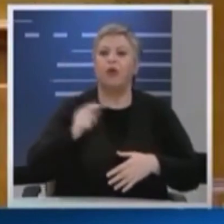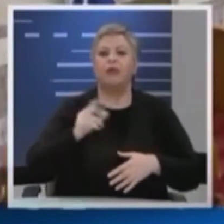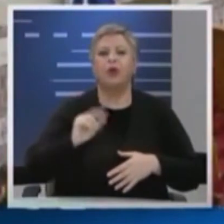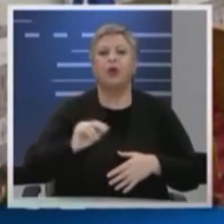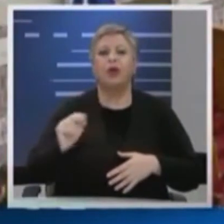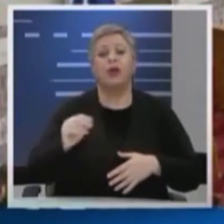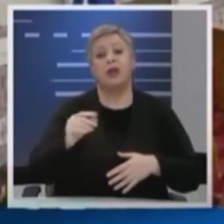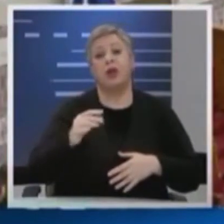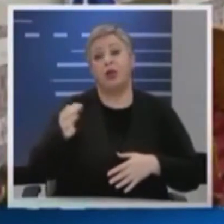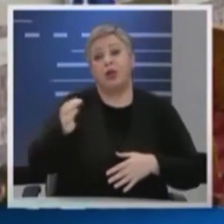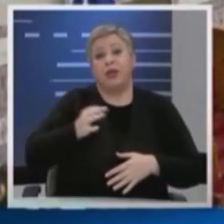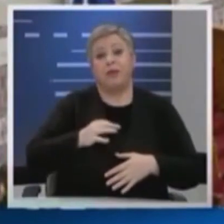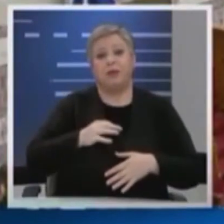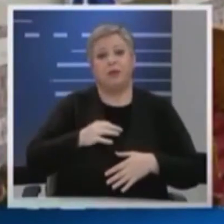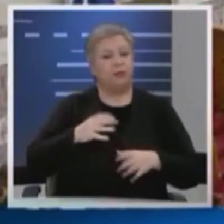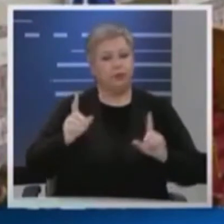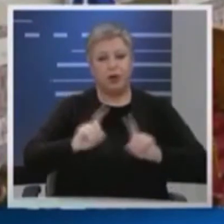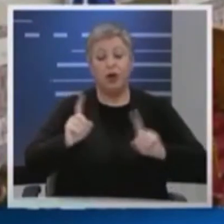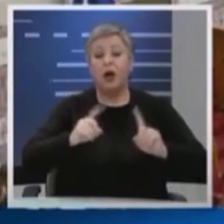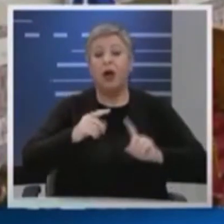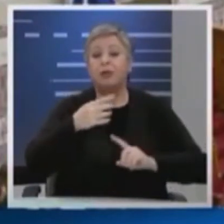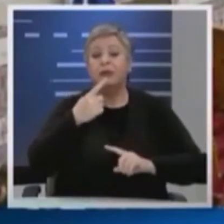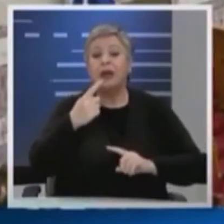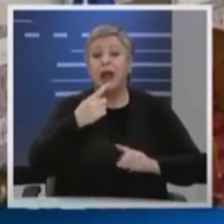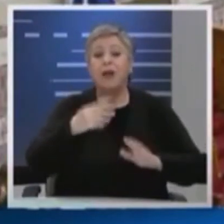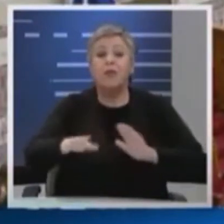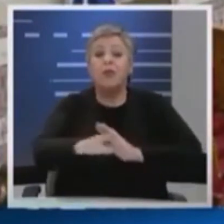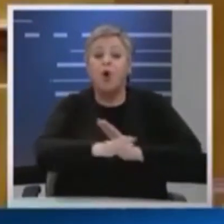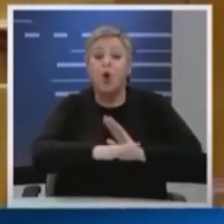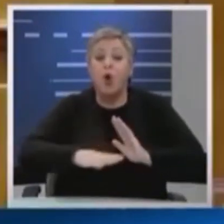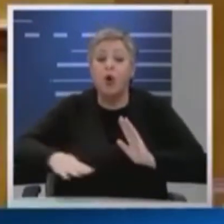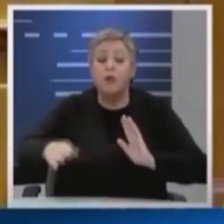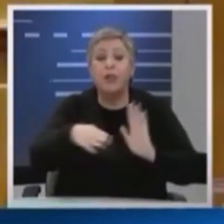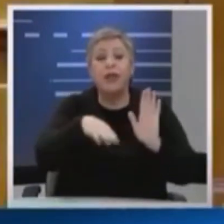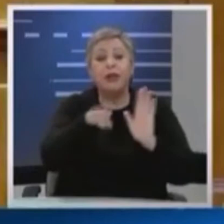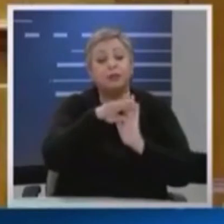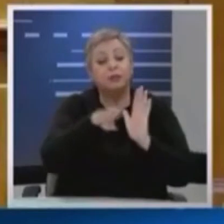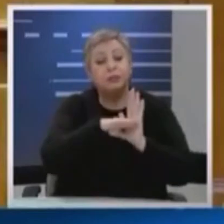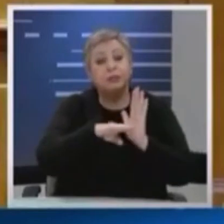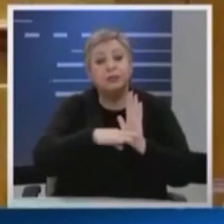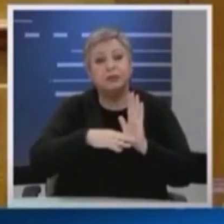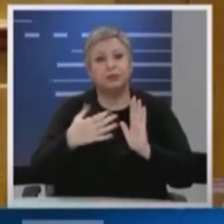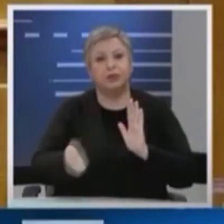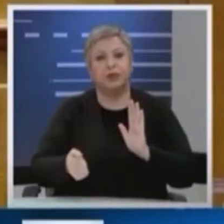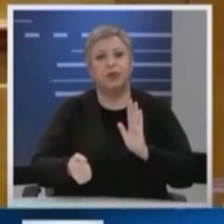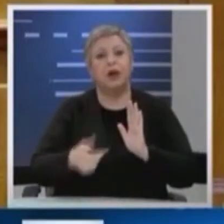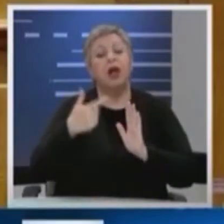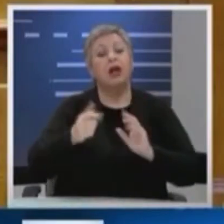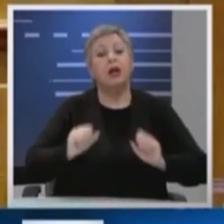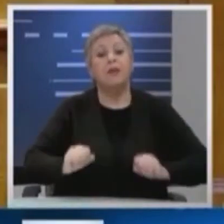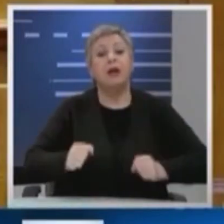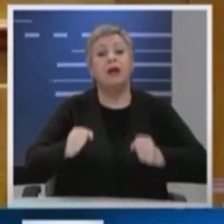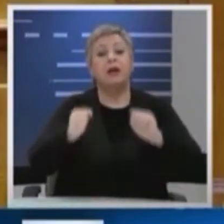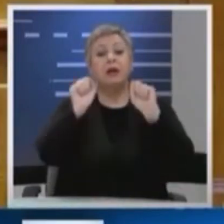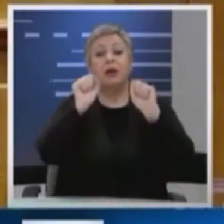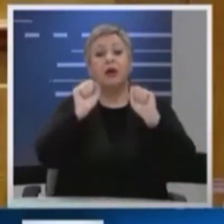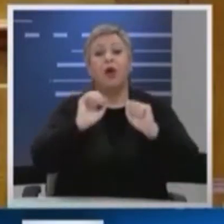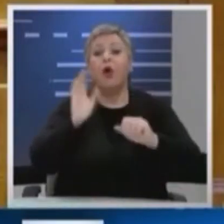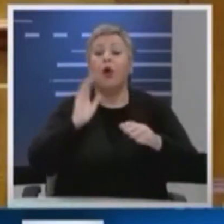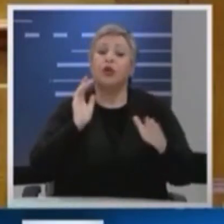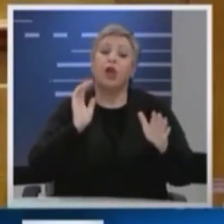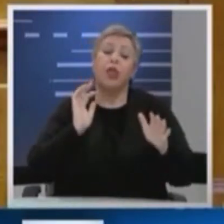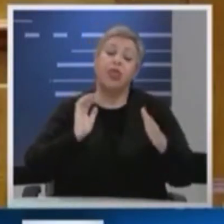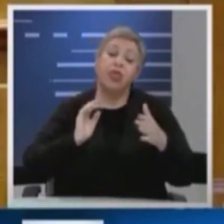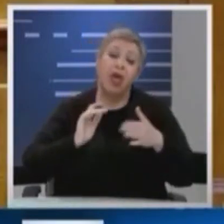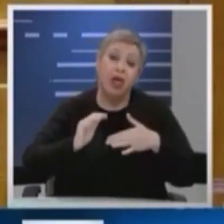στόχους. Όχι, εμείς μιλάμε για τις προϋποθέσεις και τους όρους. Μιλάμε για ενεργές πολιτικές. Μιλάμε για την επόμενη μέρα όχι ως σχέδιο